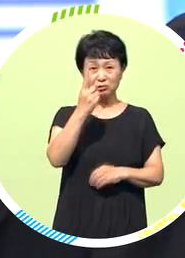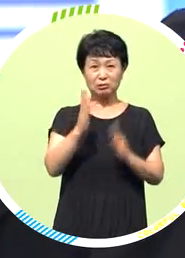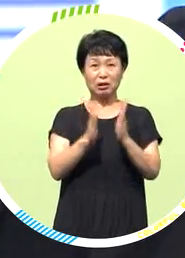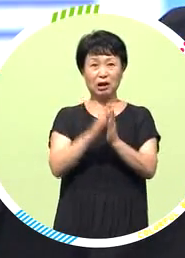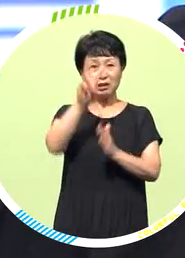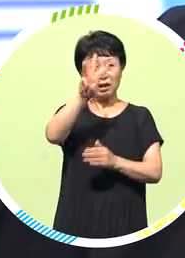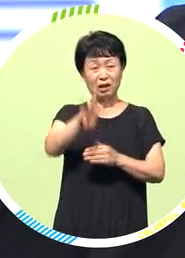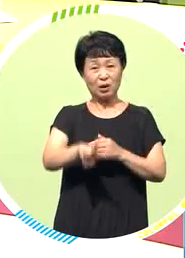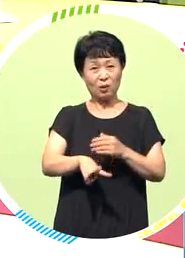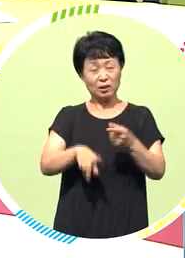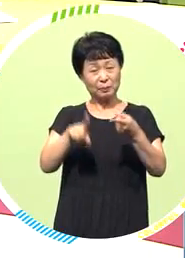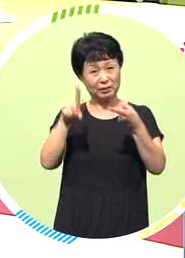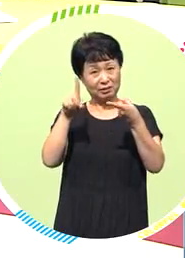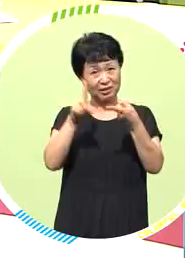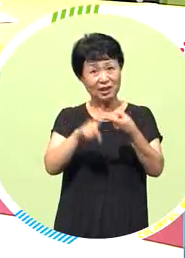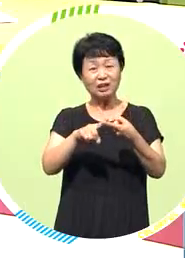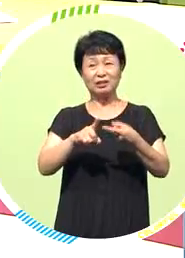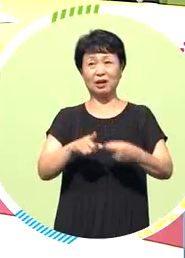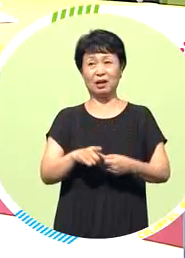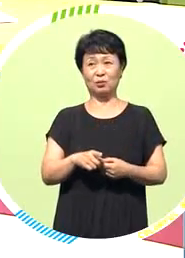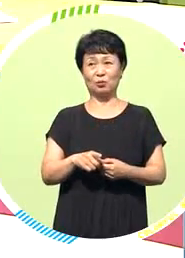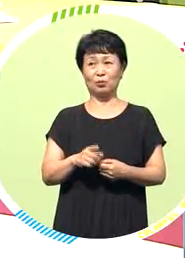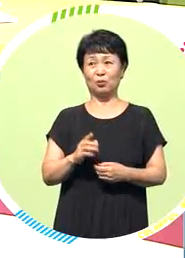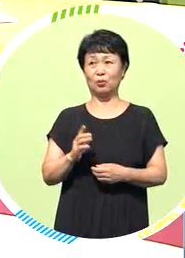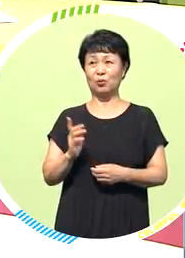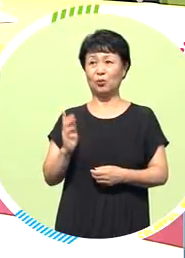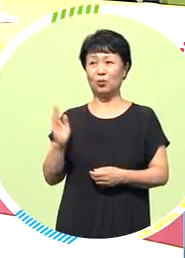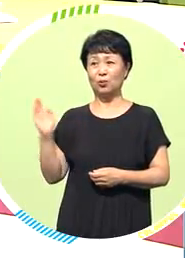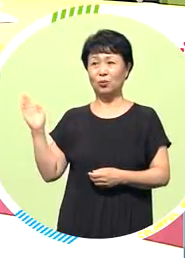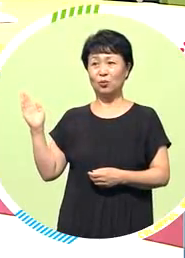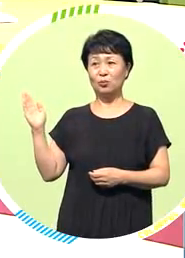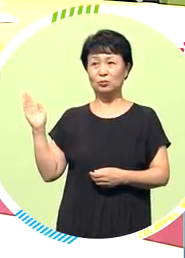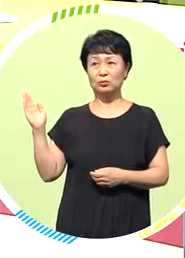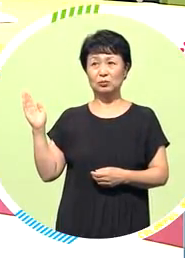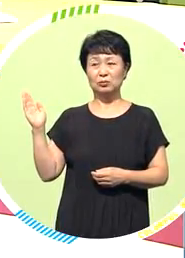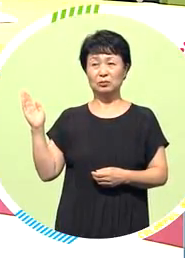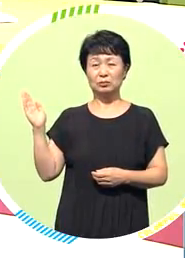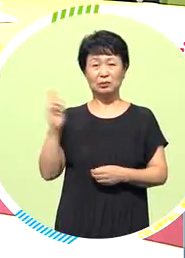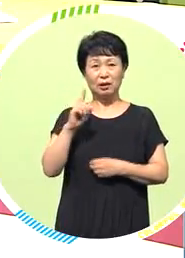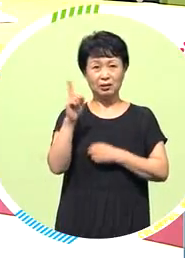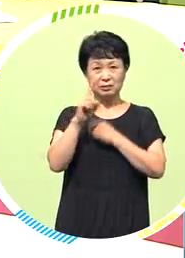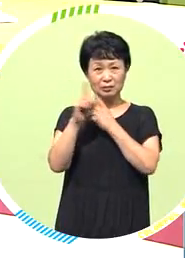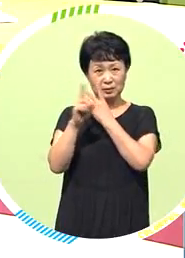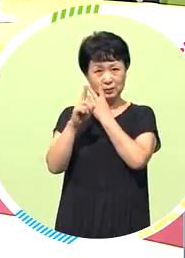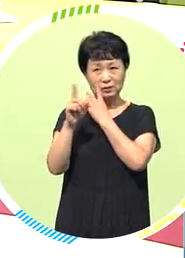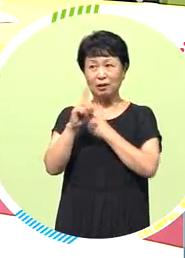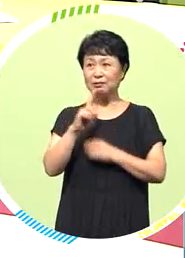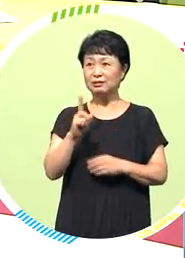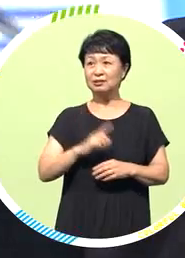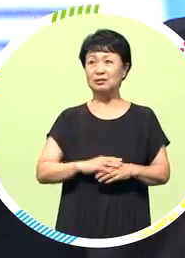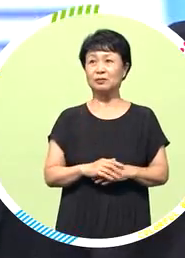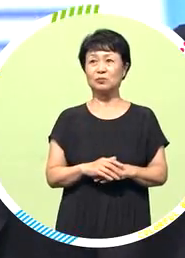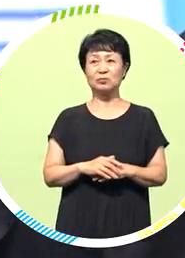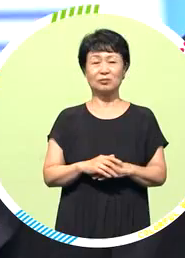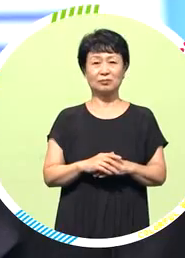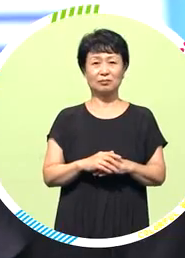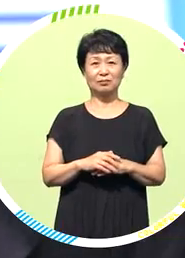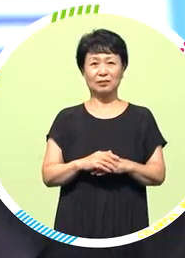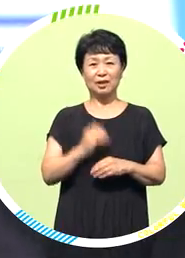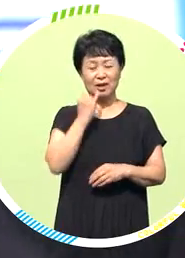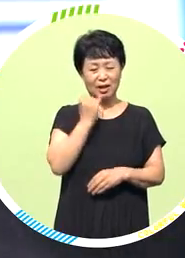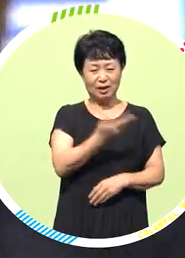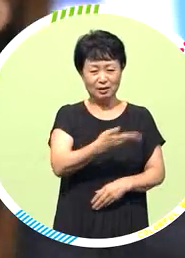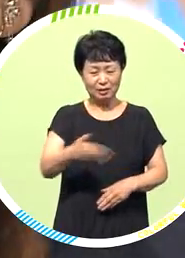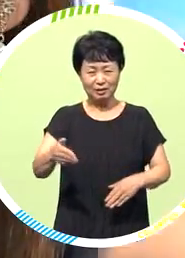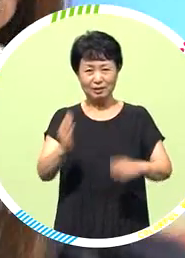神奈川といえばね、神奈川といえば、 いやだからね、神奈川らしいもの、なんだろう。 ほらほらほら、 なんですかね。 ほらほら、はい、できました。